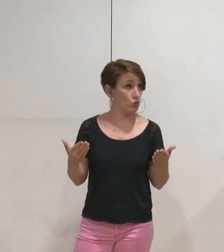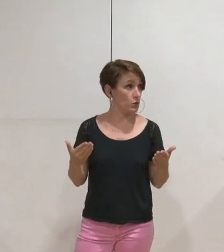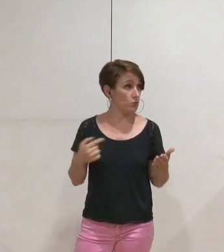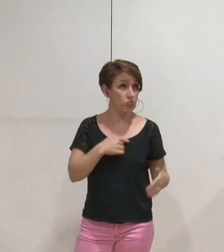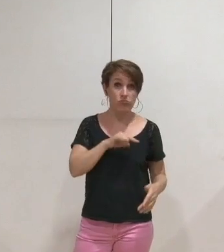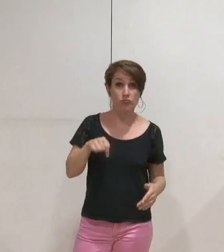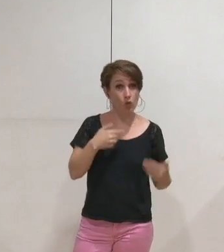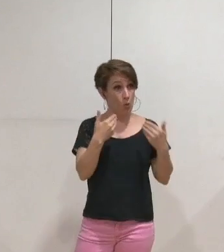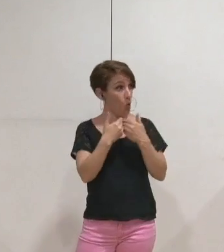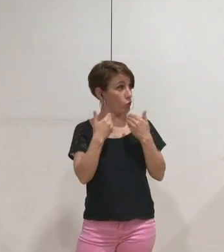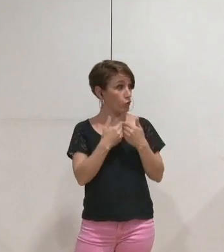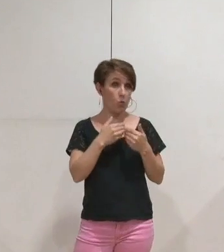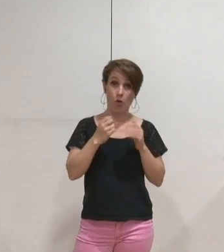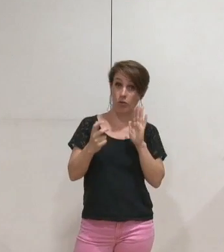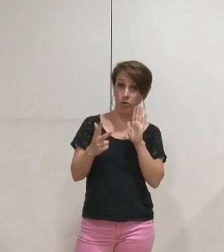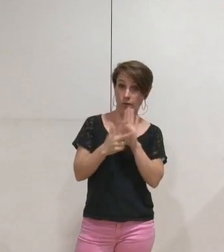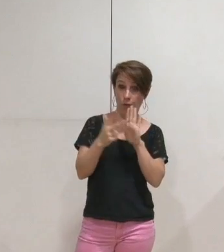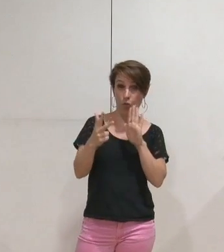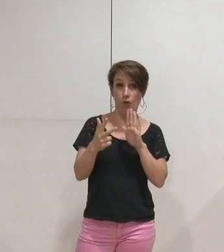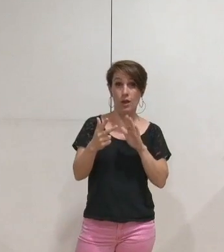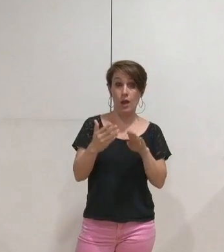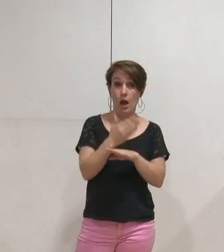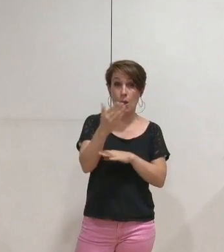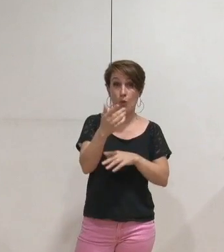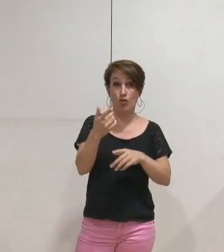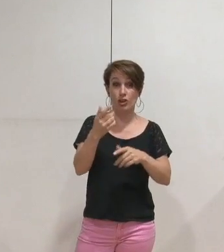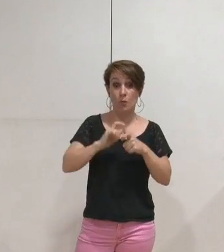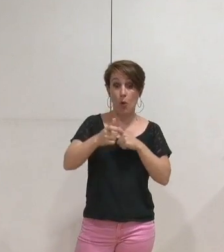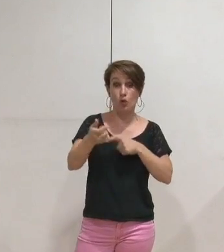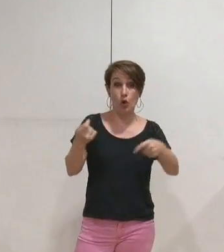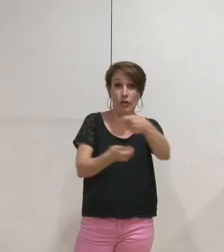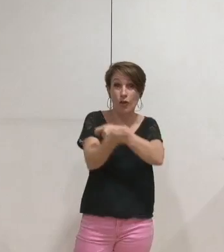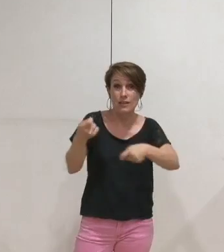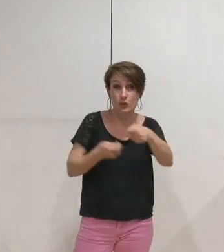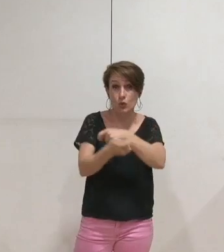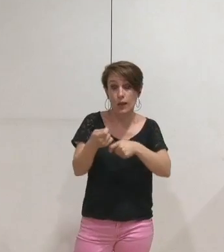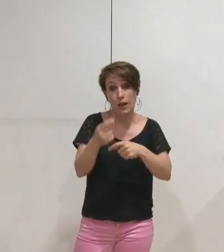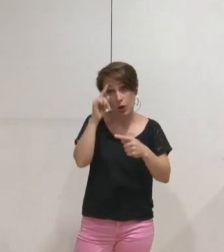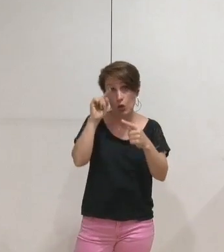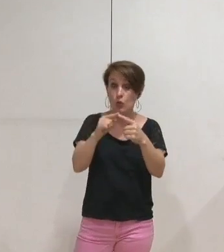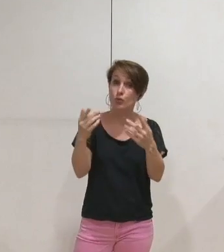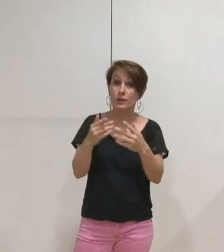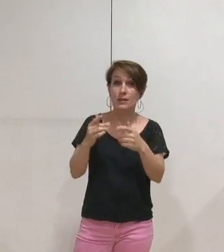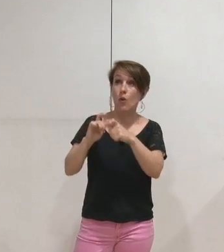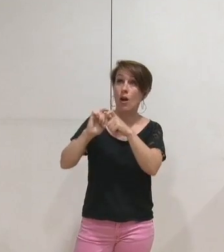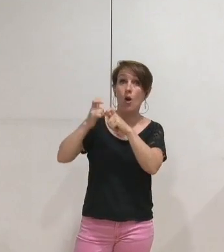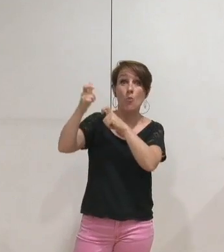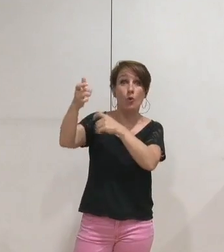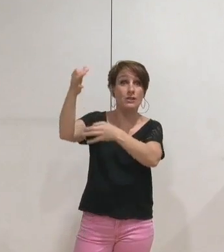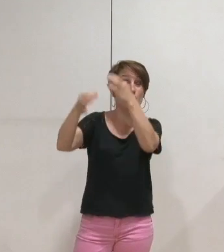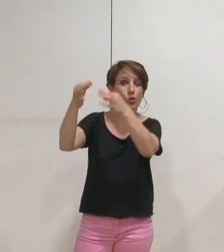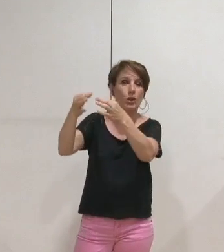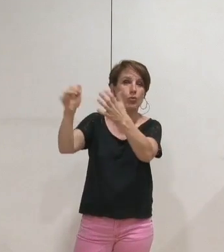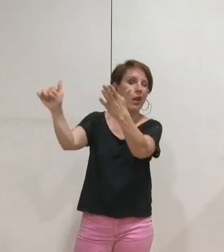d'approuver un projet de protocole transactionnel dont un des enjeux est d'éteindre cette procédure si je lis bien un